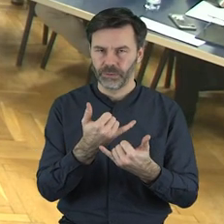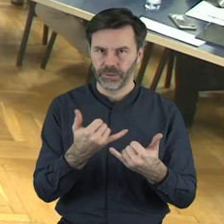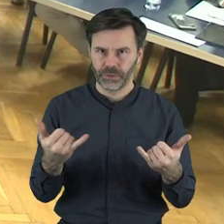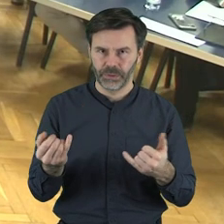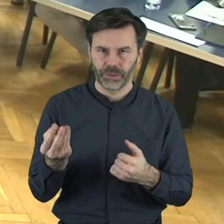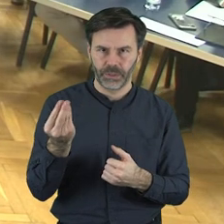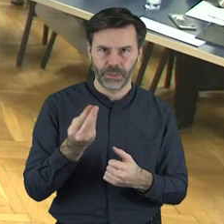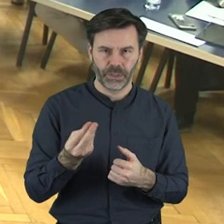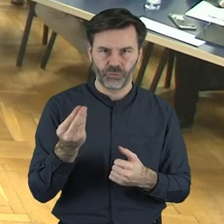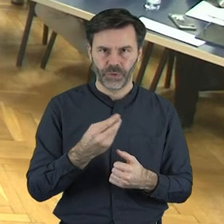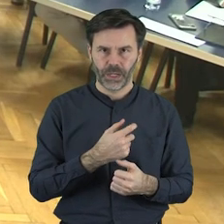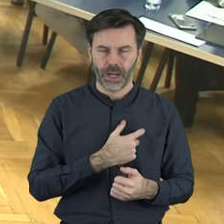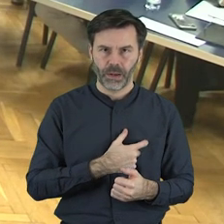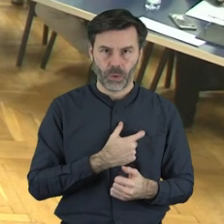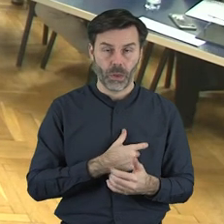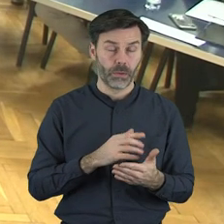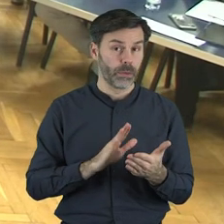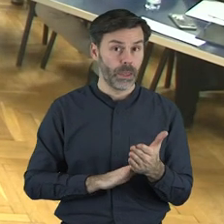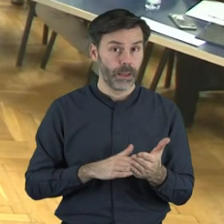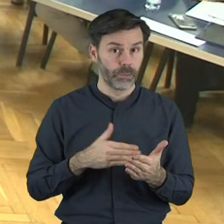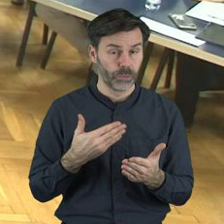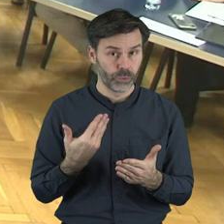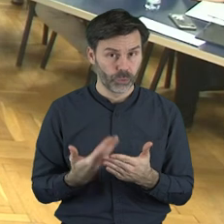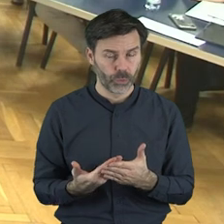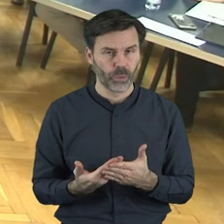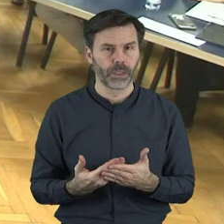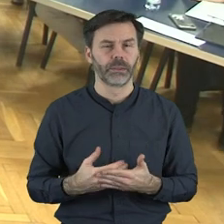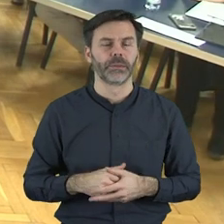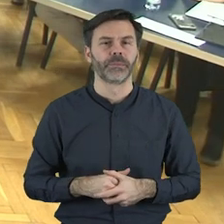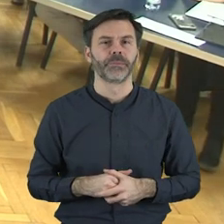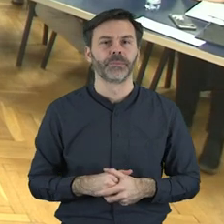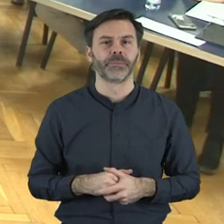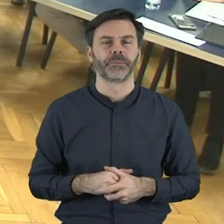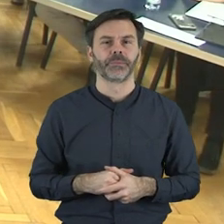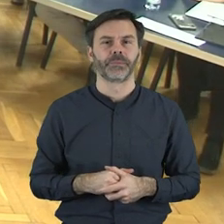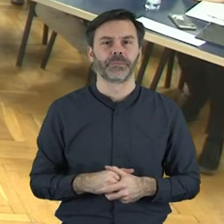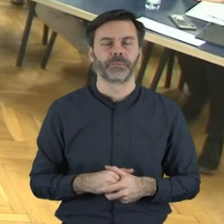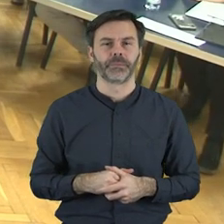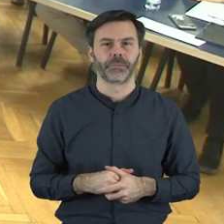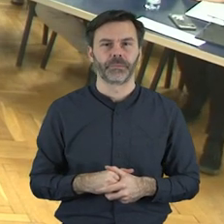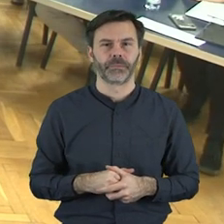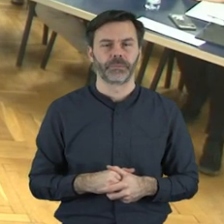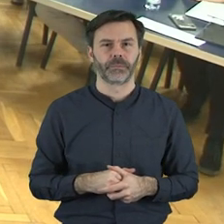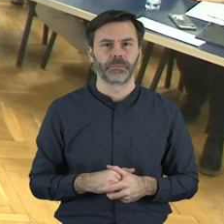prowadzona przez ten podmiot zewnętrzny przychodnia kardiologiczna,